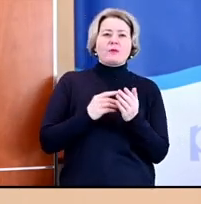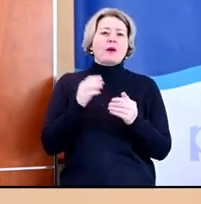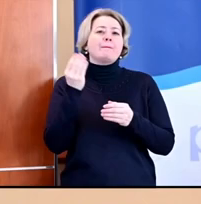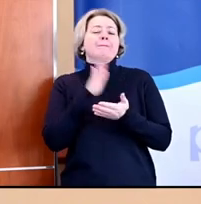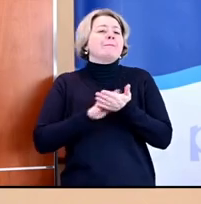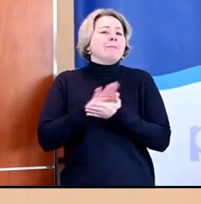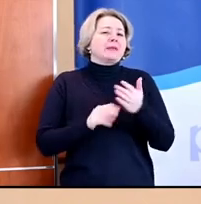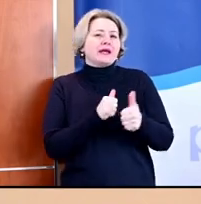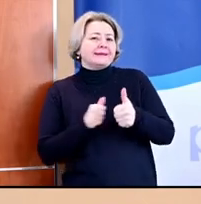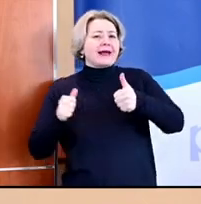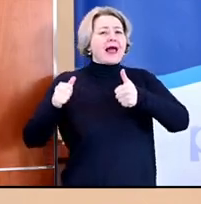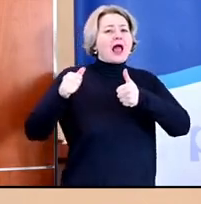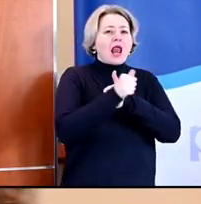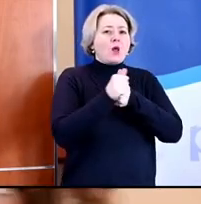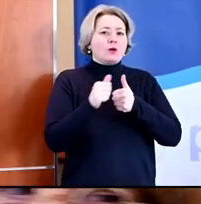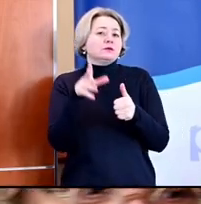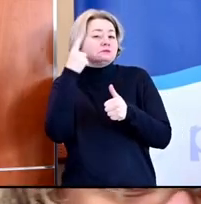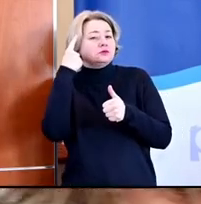tudással forró